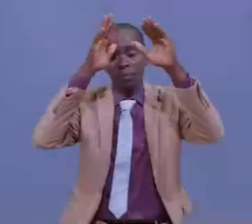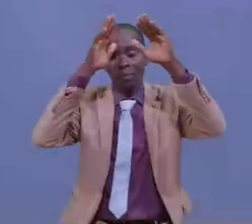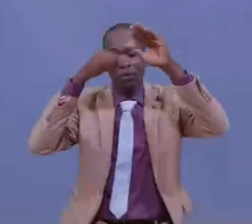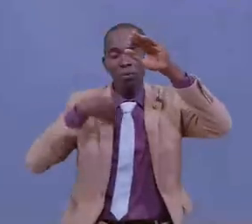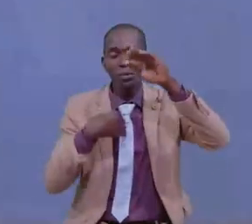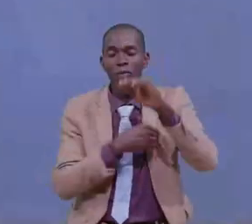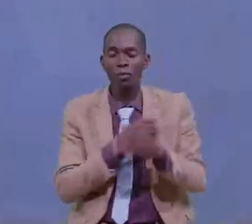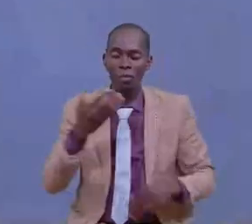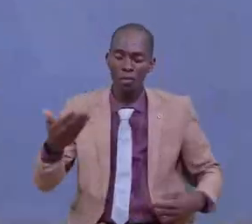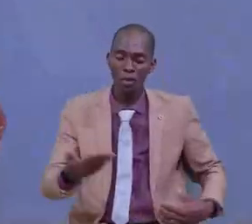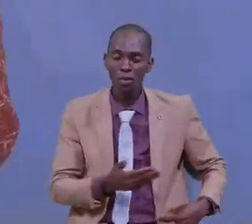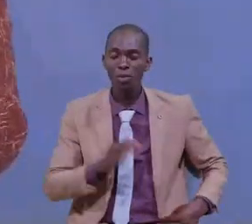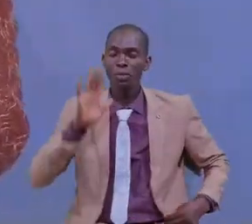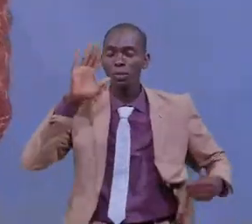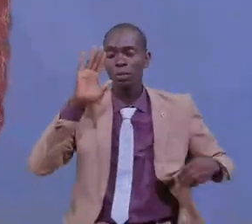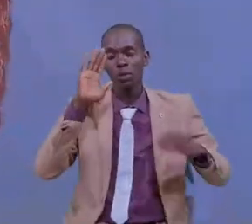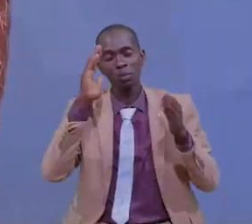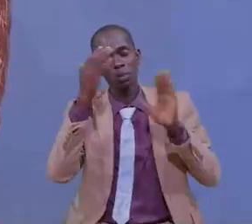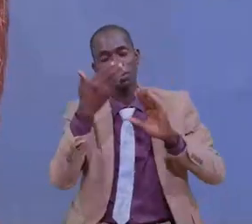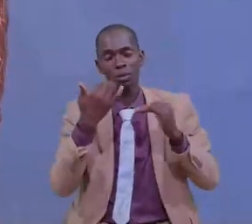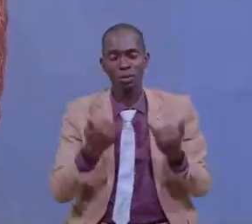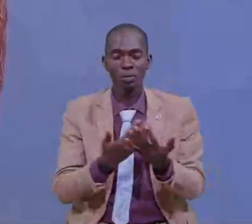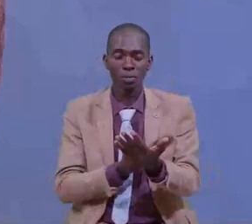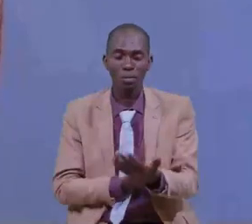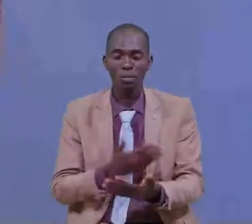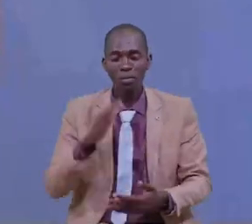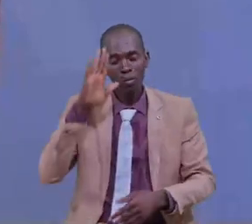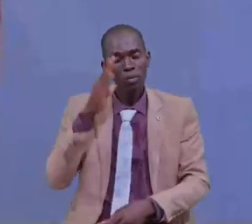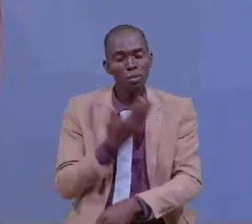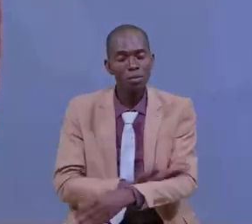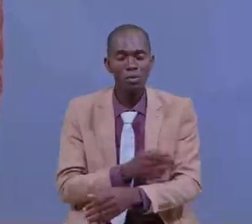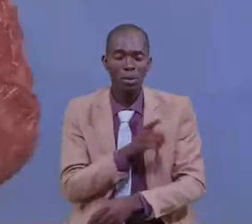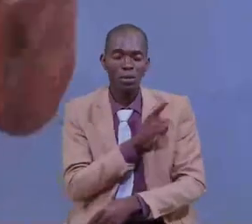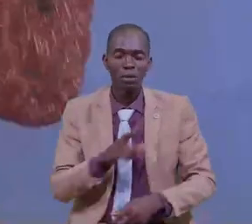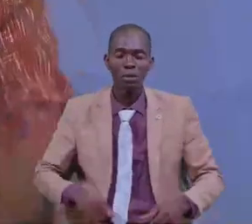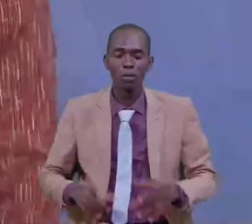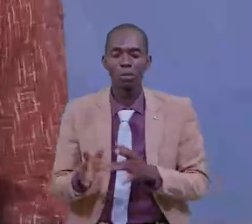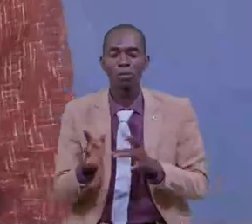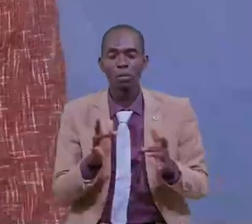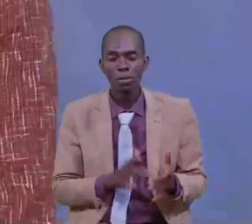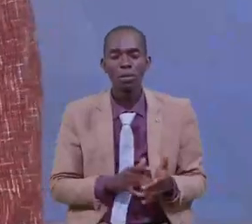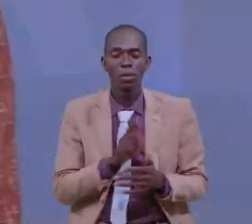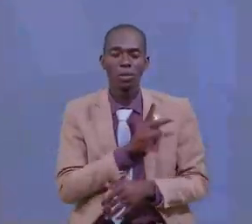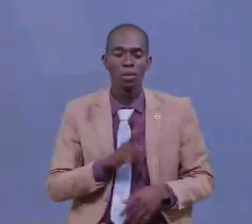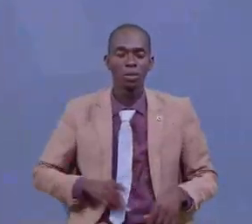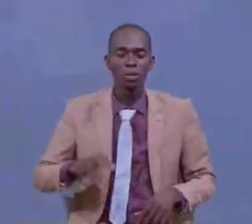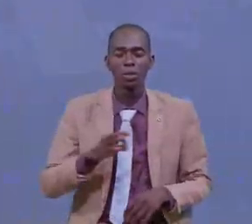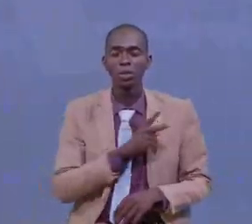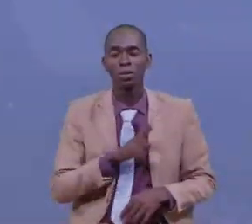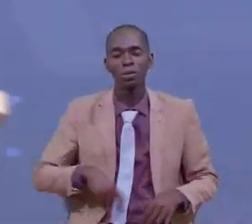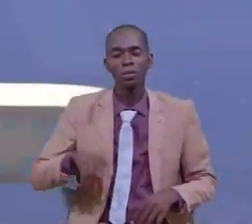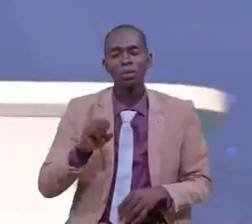Père, nous accueillons ta présence ce matin. Fils, Seigneur Jésus, roi des